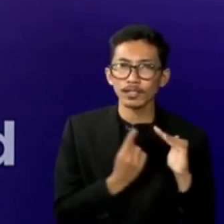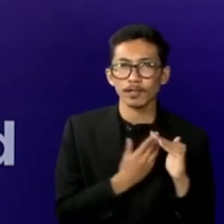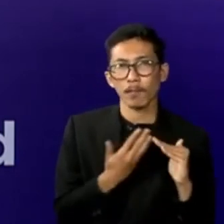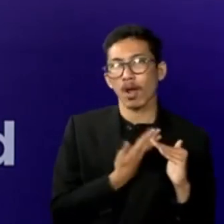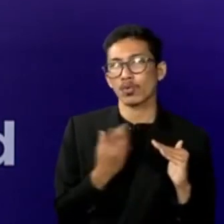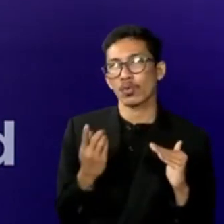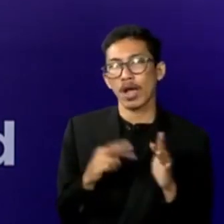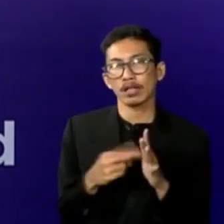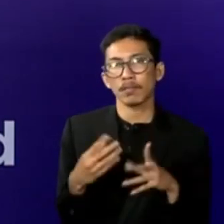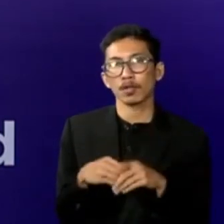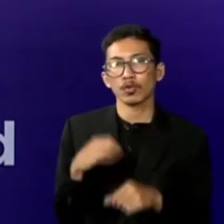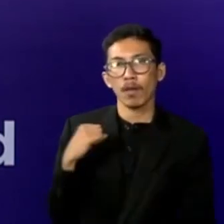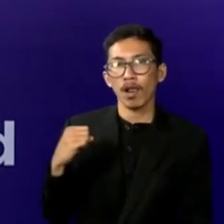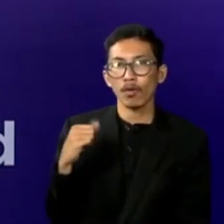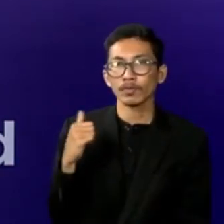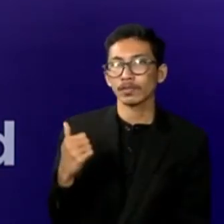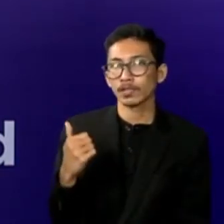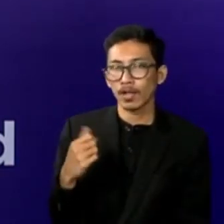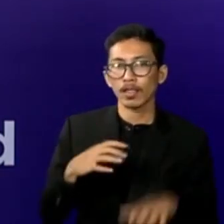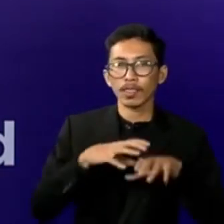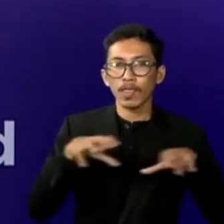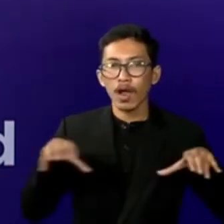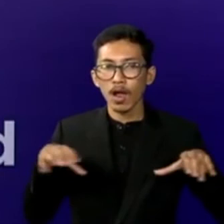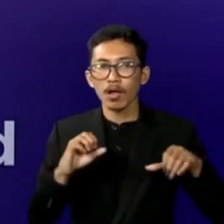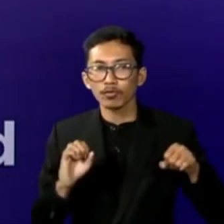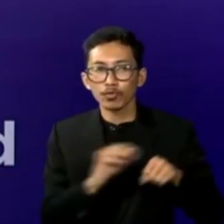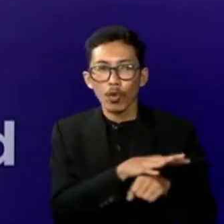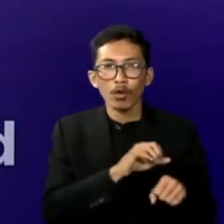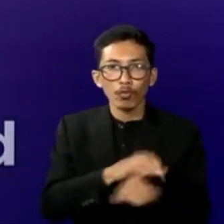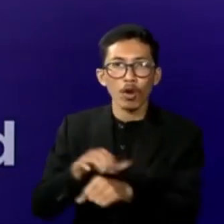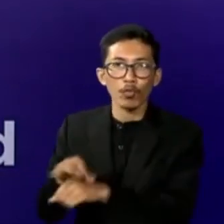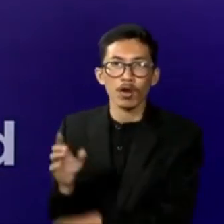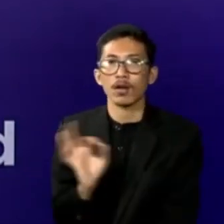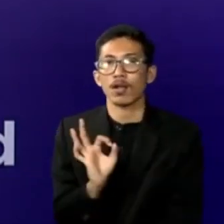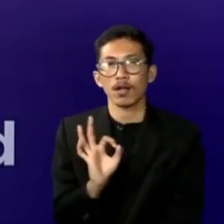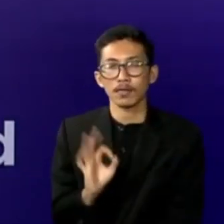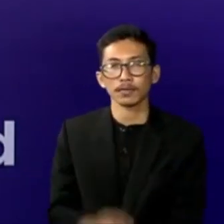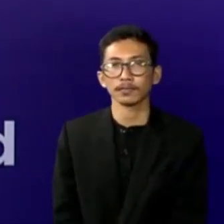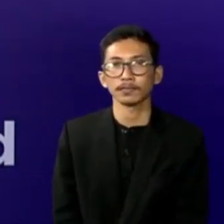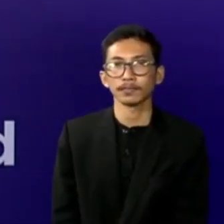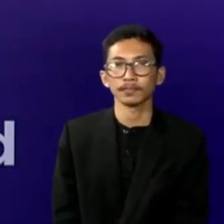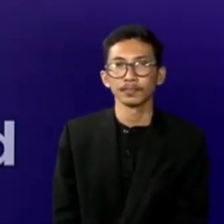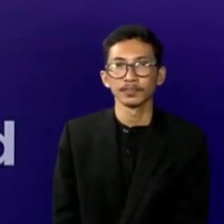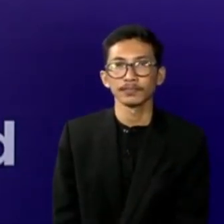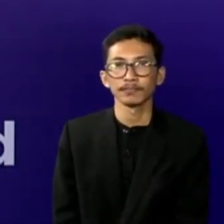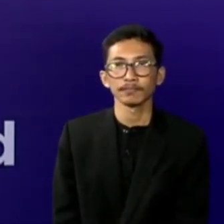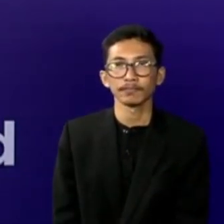dia tidak menularkan kepada tetangga-tetangga ataupun eh kalangan yang lainnya jadi